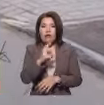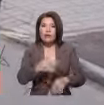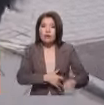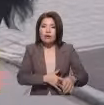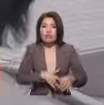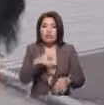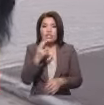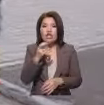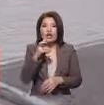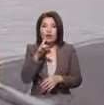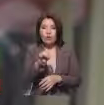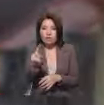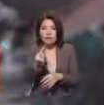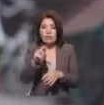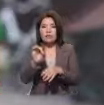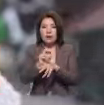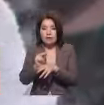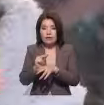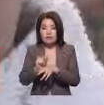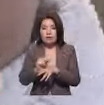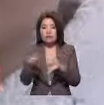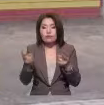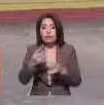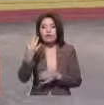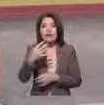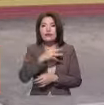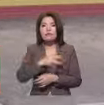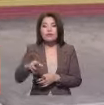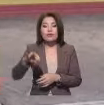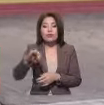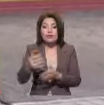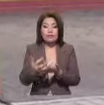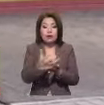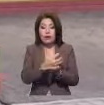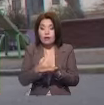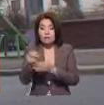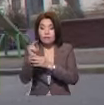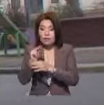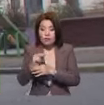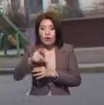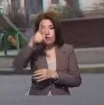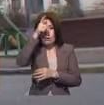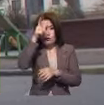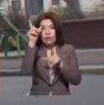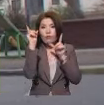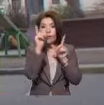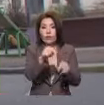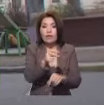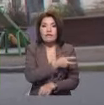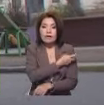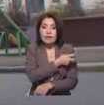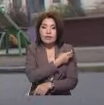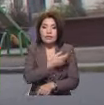қойған. Оны емдеу үшін арнайы қор ашылып 40 миллион теңге жиналды. Көптің көмегімен бүлдіршін емделу үшін Түркияға барды. Ондағы дәрігерлер